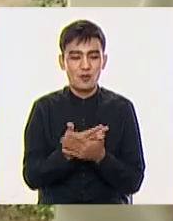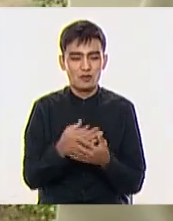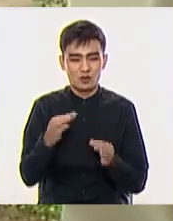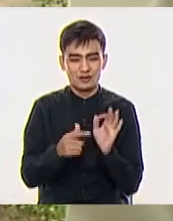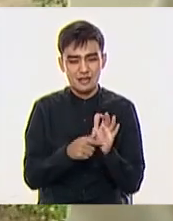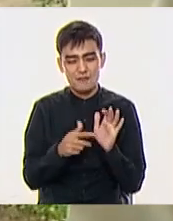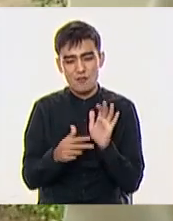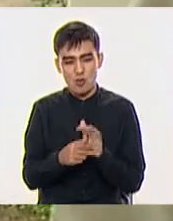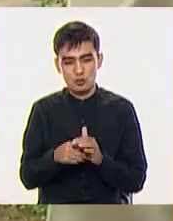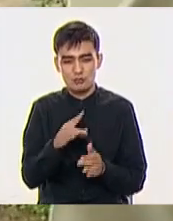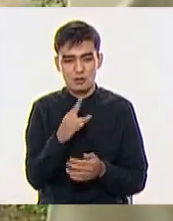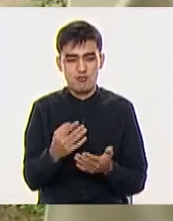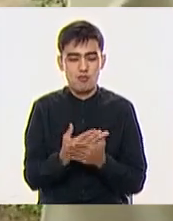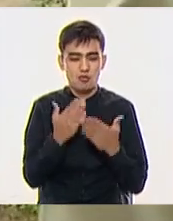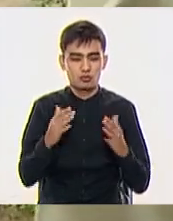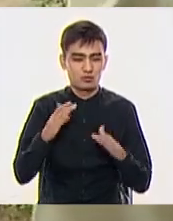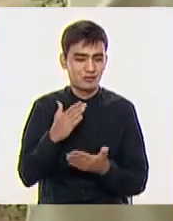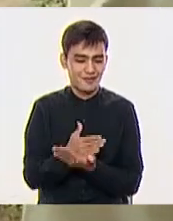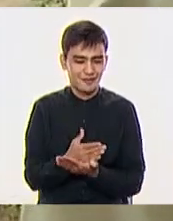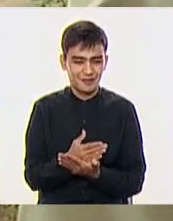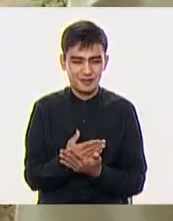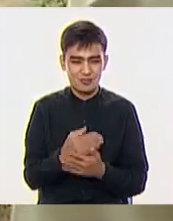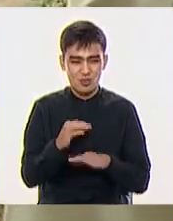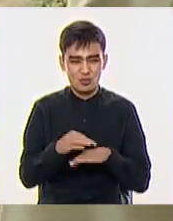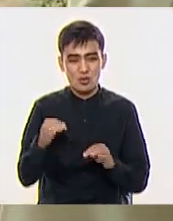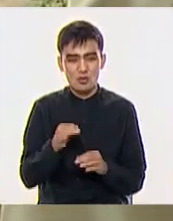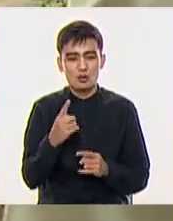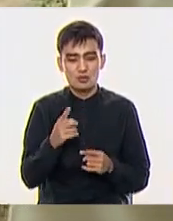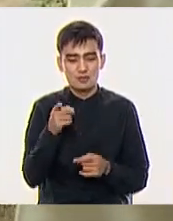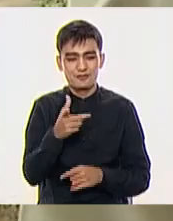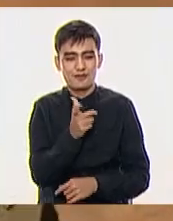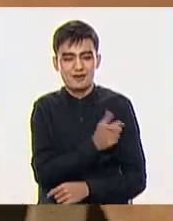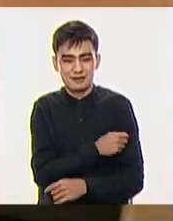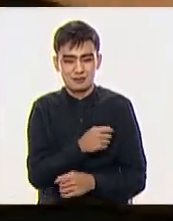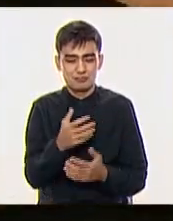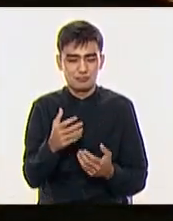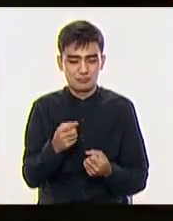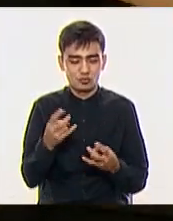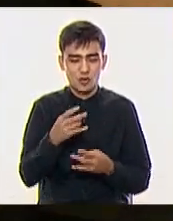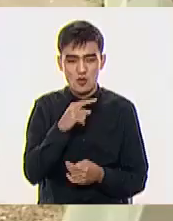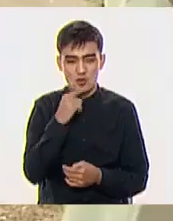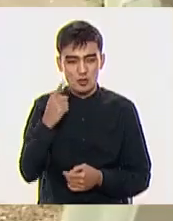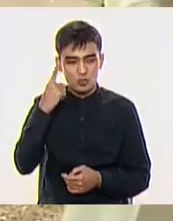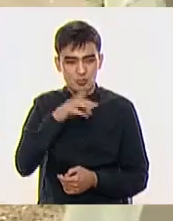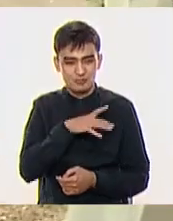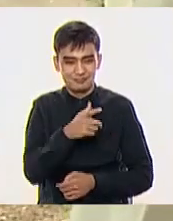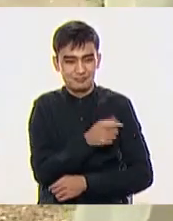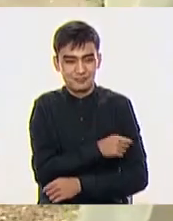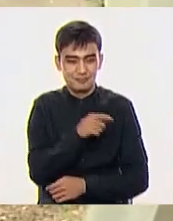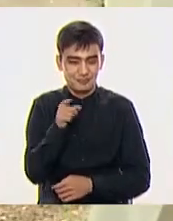кеткен жағдай болып отыр. Оның кейін оған енді неге сол вакцинаны қолданбасқа? Ресейдің шығарған